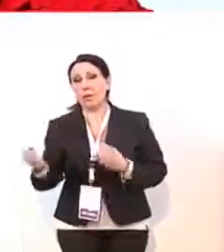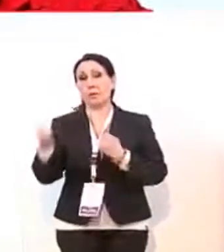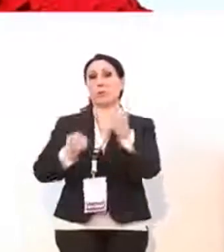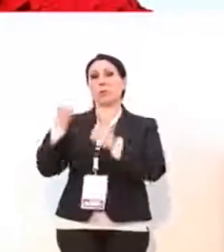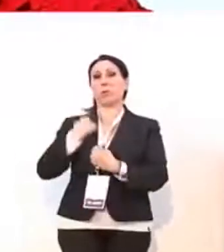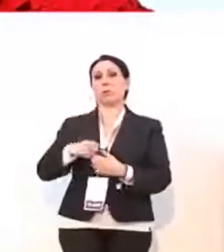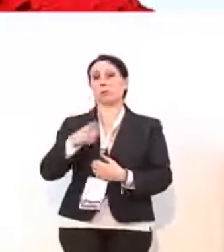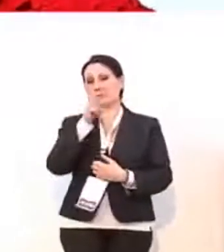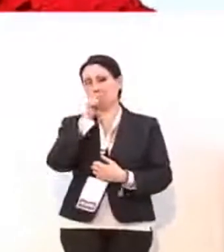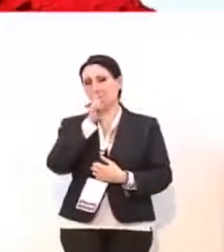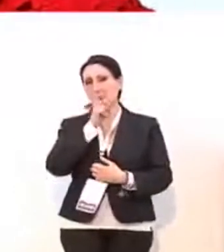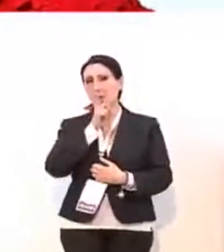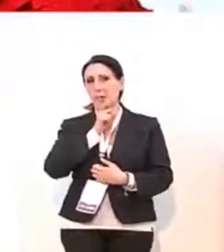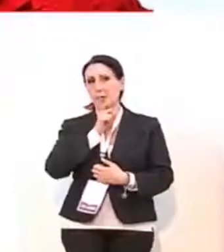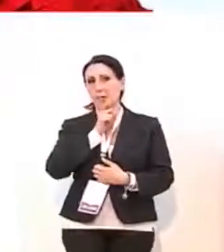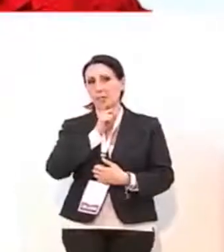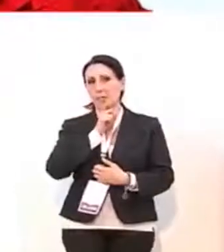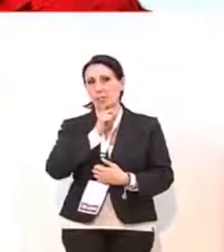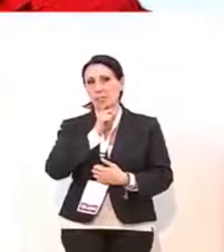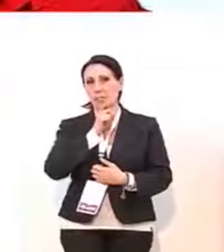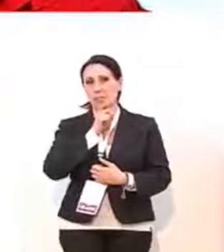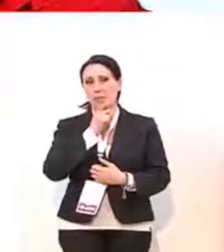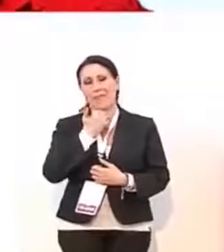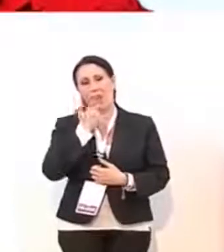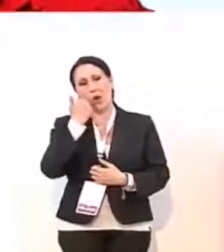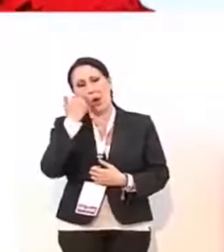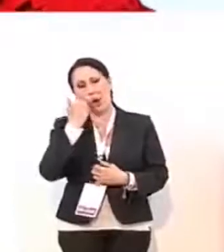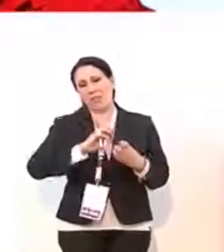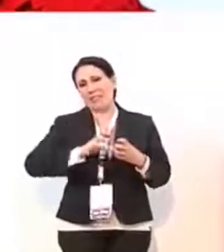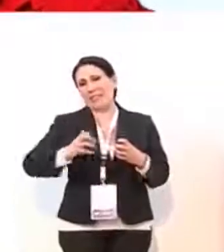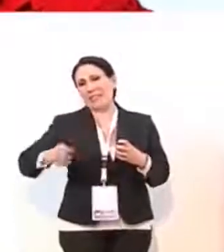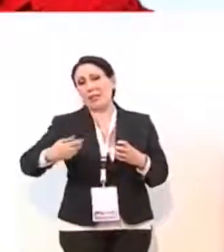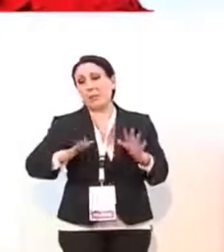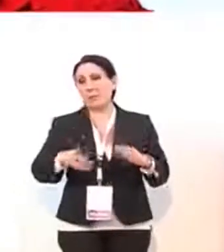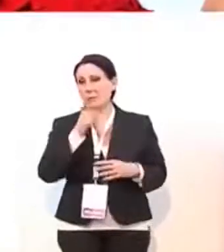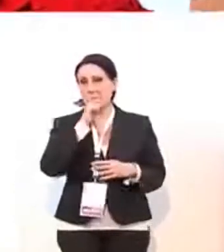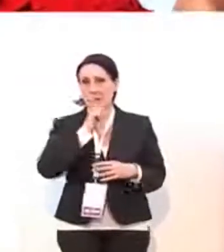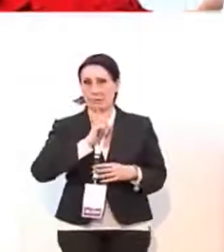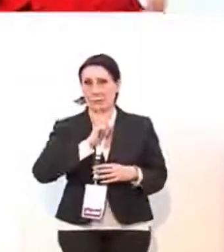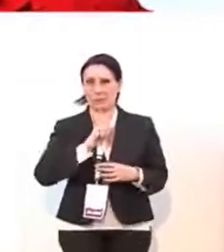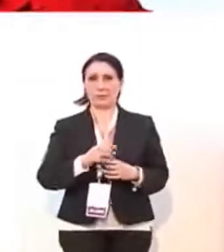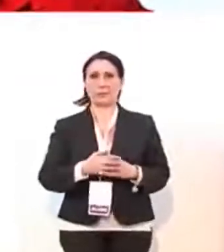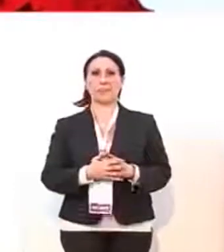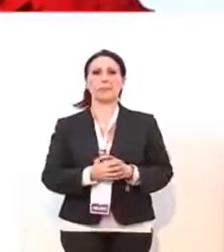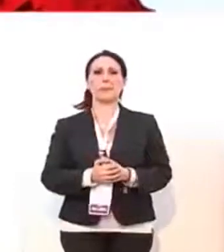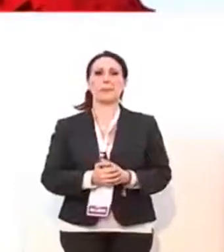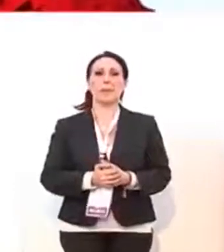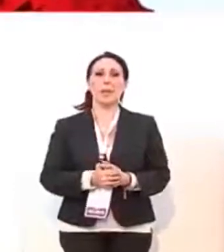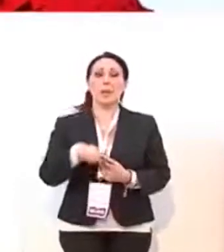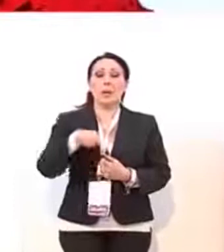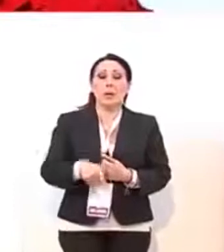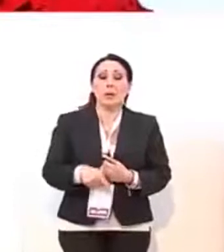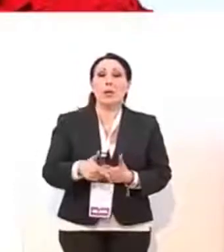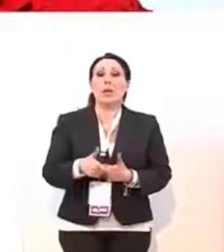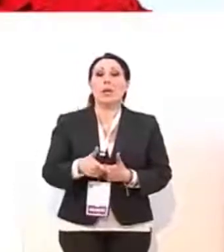che è cresciuto in questi anni a partire dalla legge contro la violenza, è andato via via sempre più